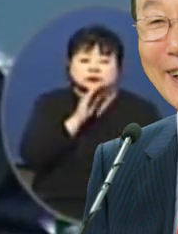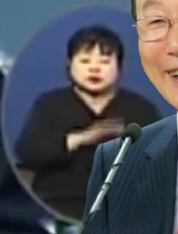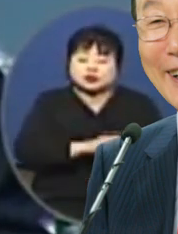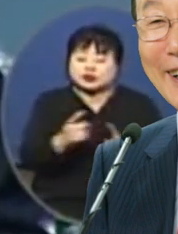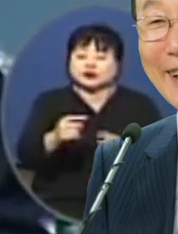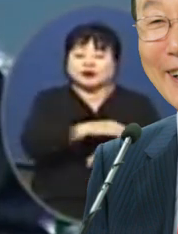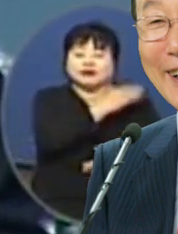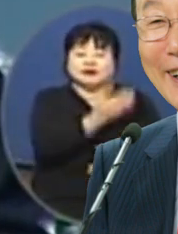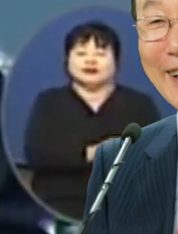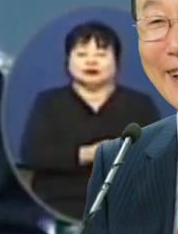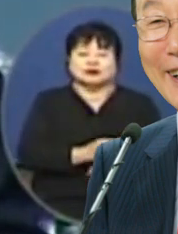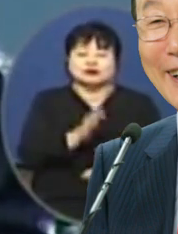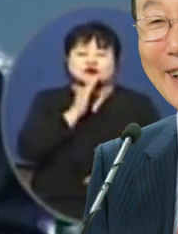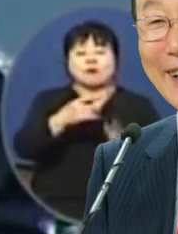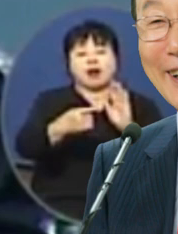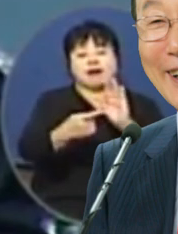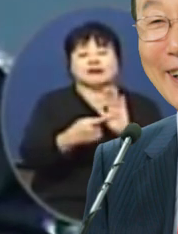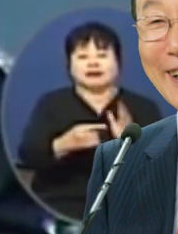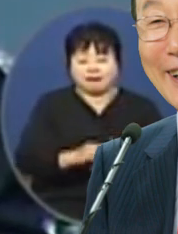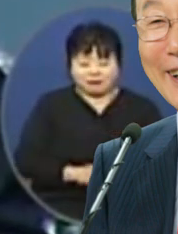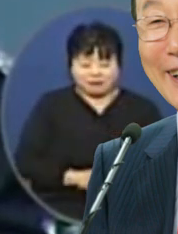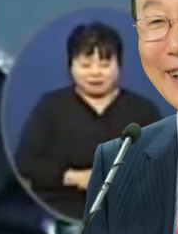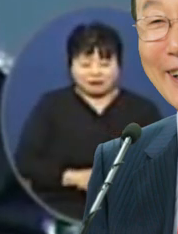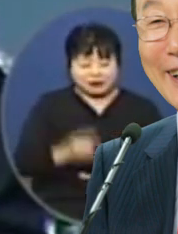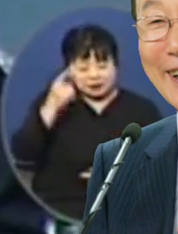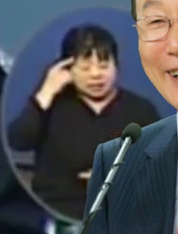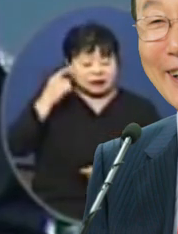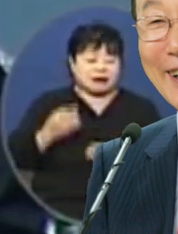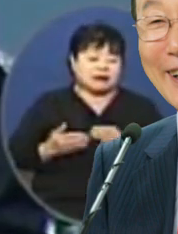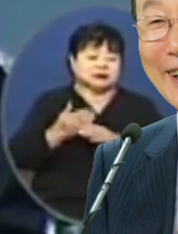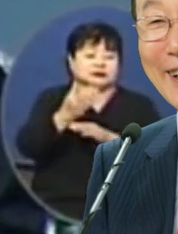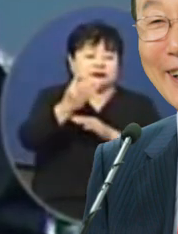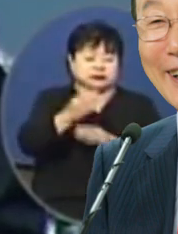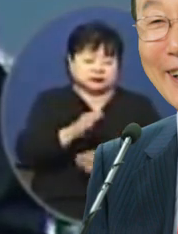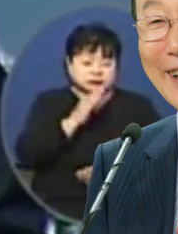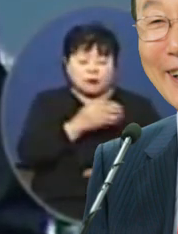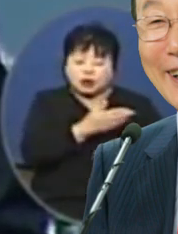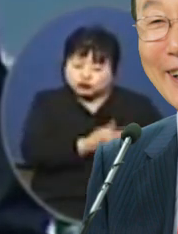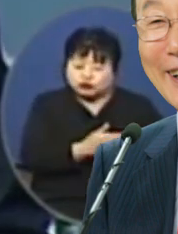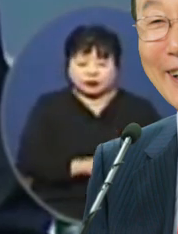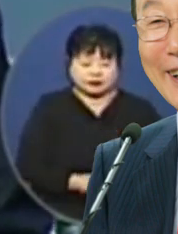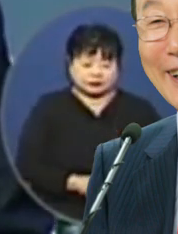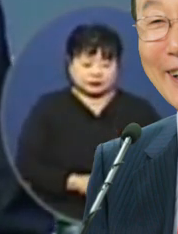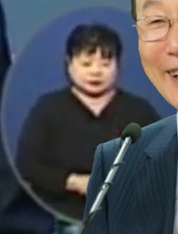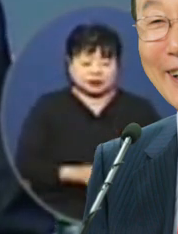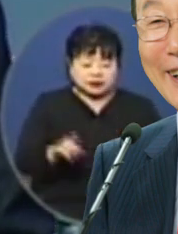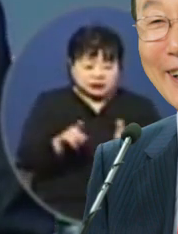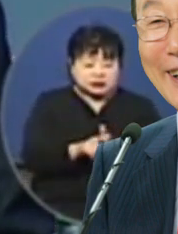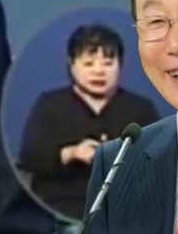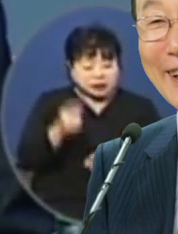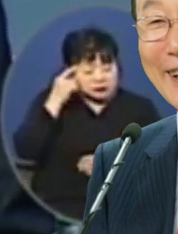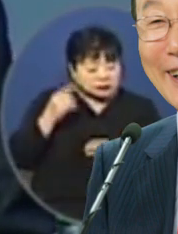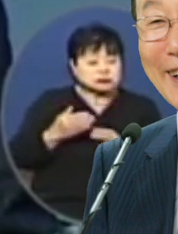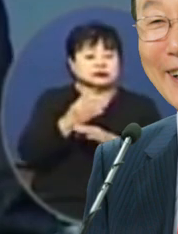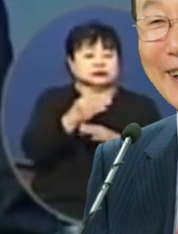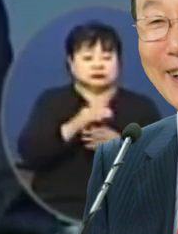치료의 능력이 실제로 나타나기 시작하는 것입니다. 상상력 굉장히 중요한 것입니다. 신앙과